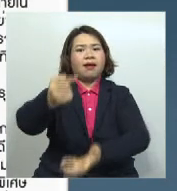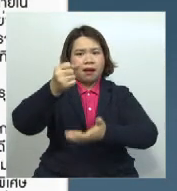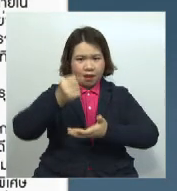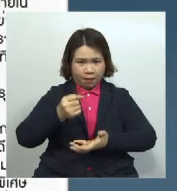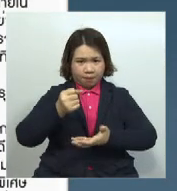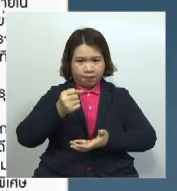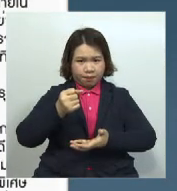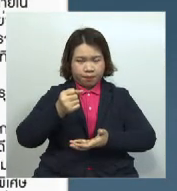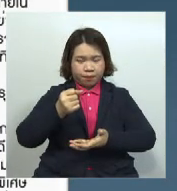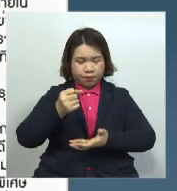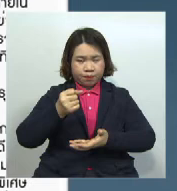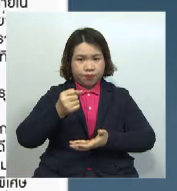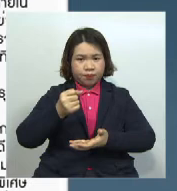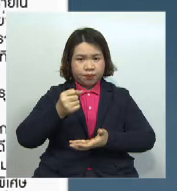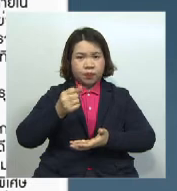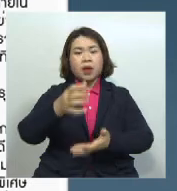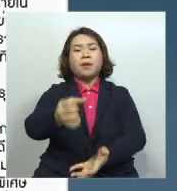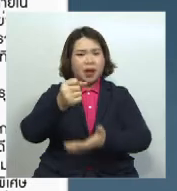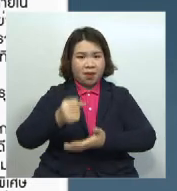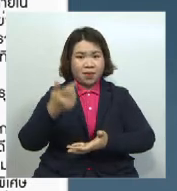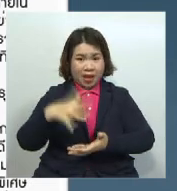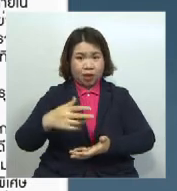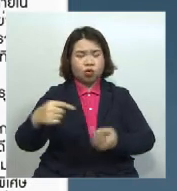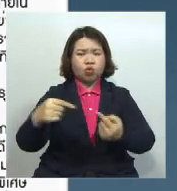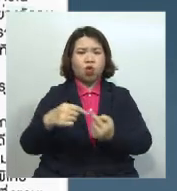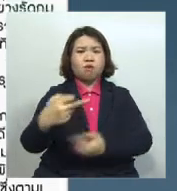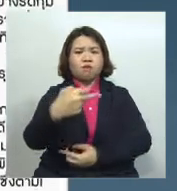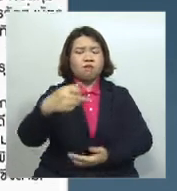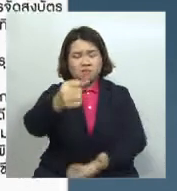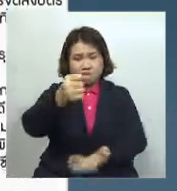ถุงเมลพิเศษบัรเลือกตั้งจากประเทศ New Zealandี่คลังสินค้